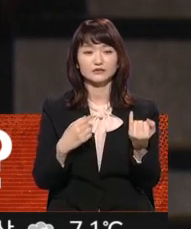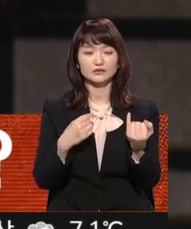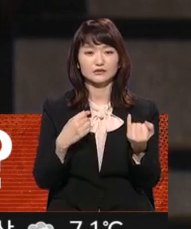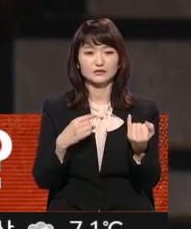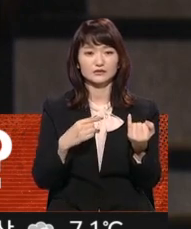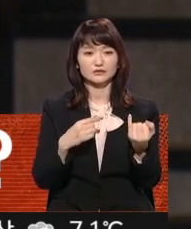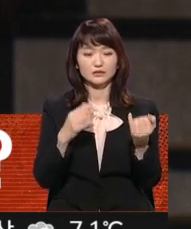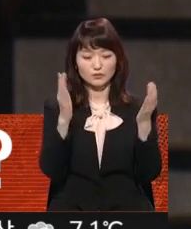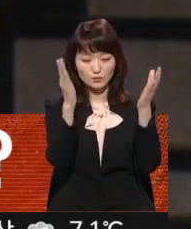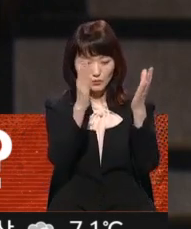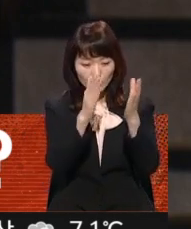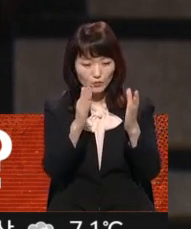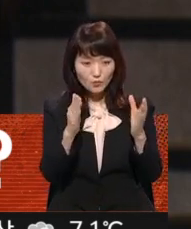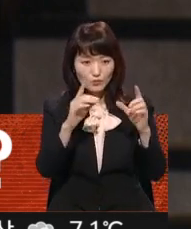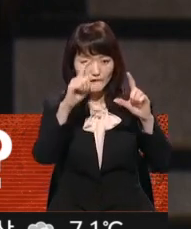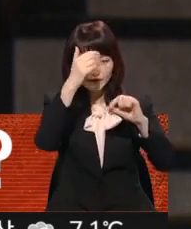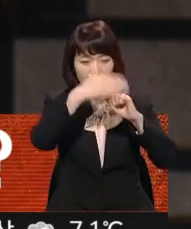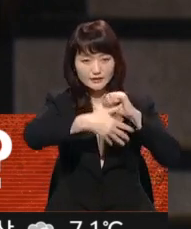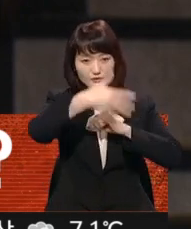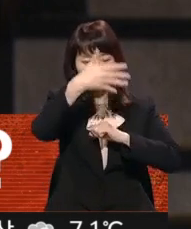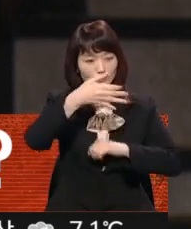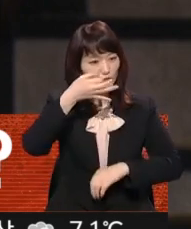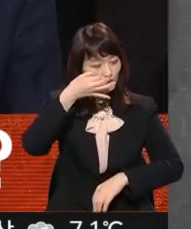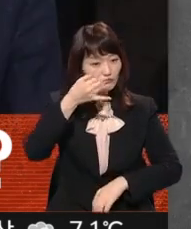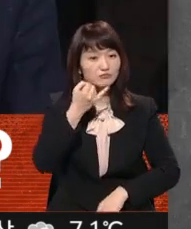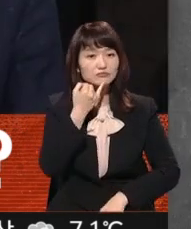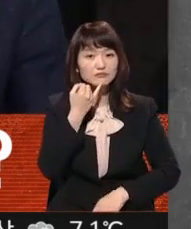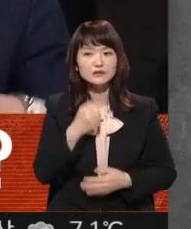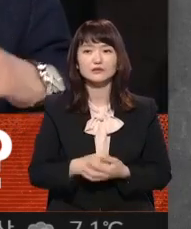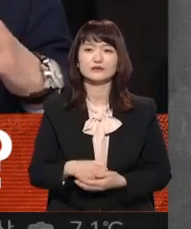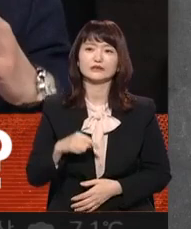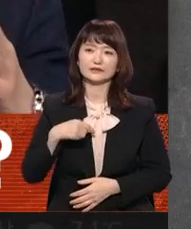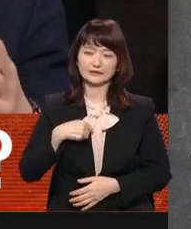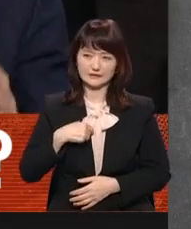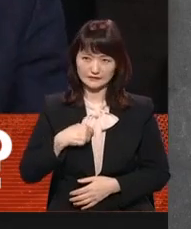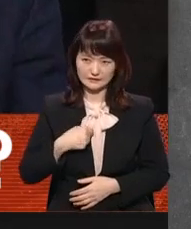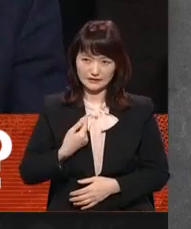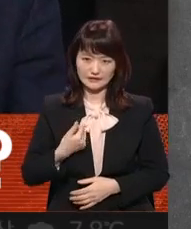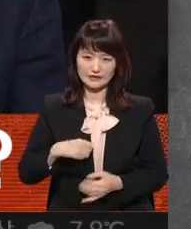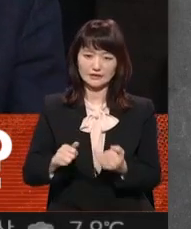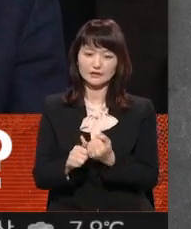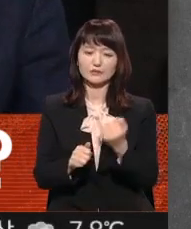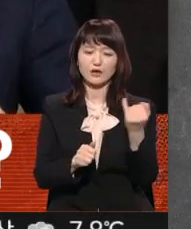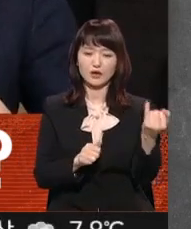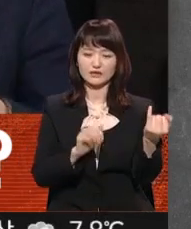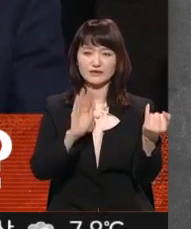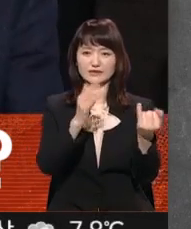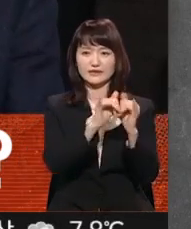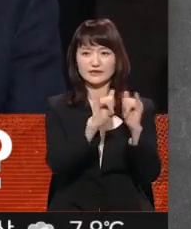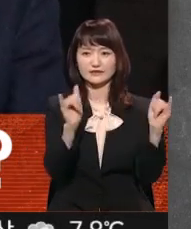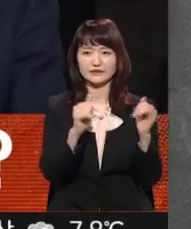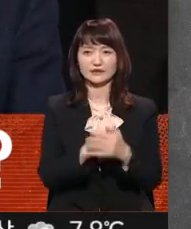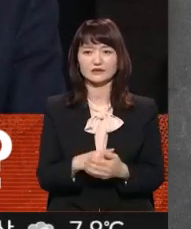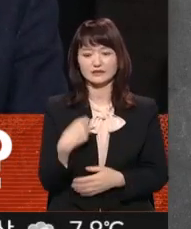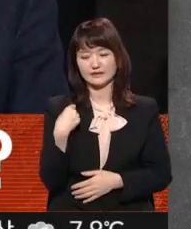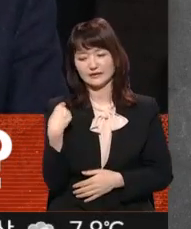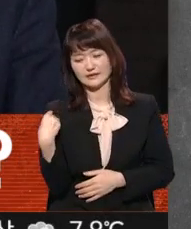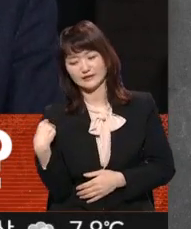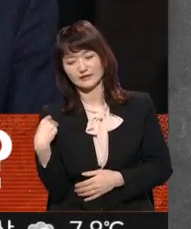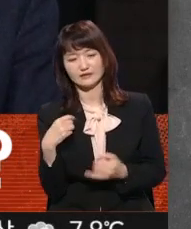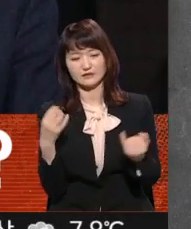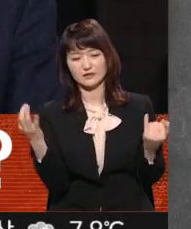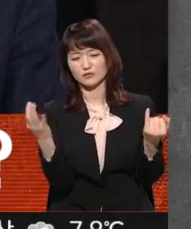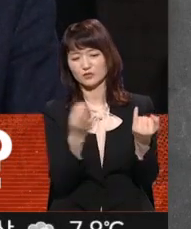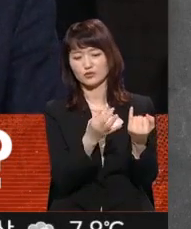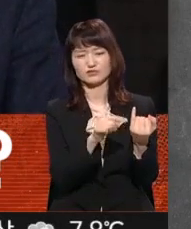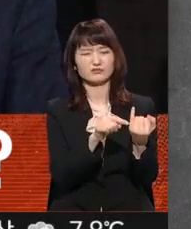거는 괜찮은데 자기 그 며느리가 될 사람이 좀 약간 그 본인이 생각했을 때 과다 노출에서 올리고 하는 그런